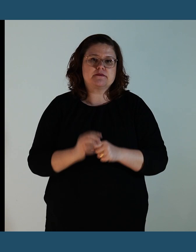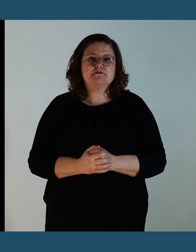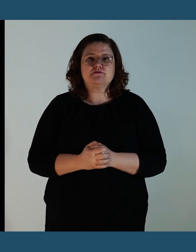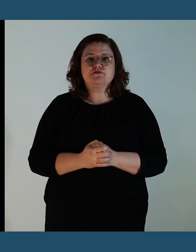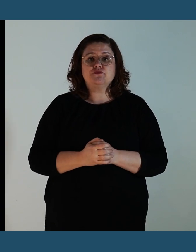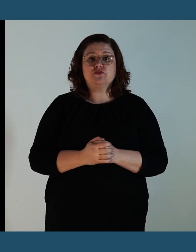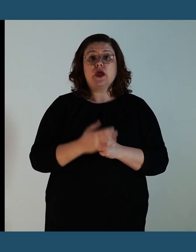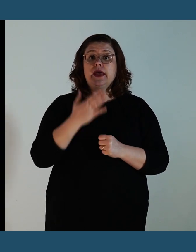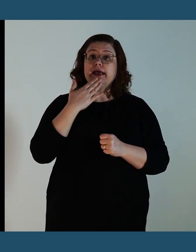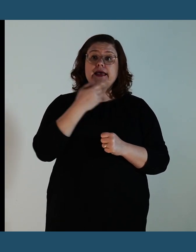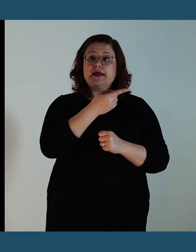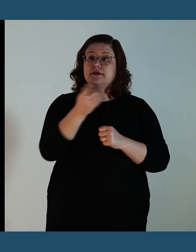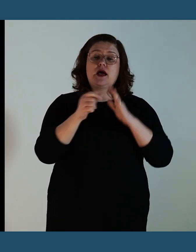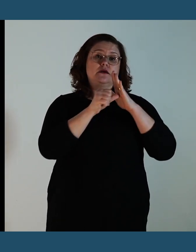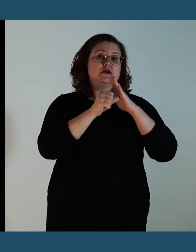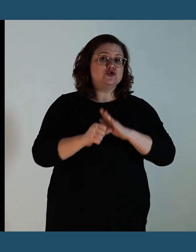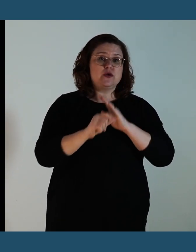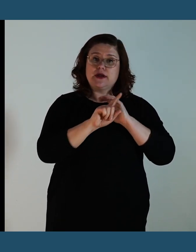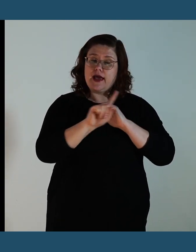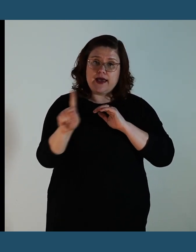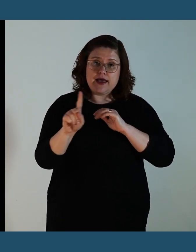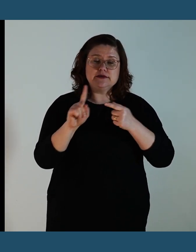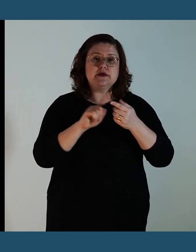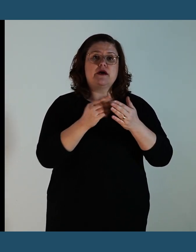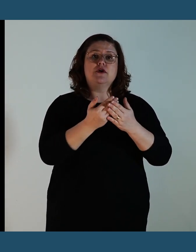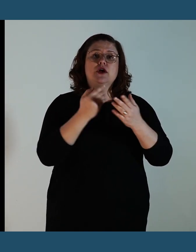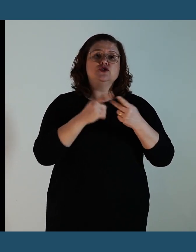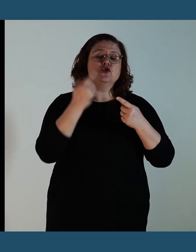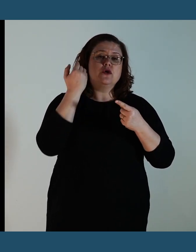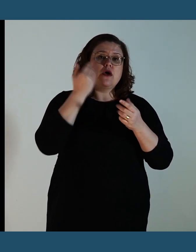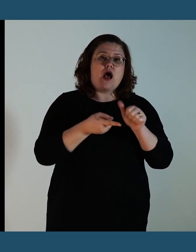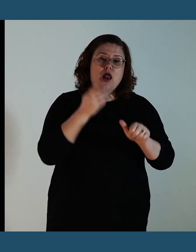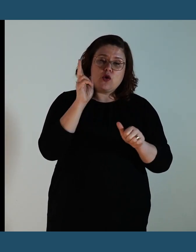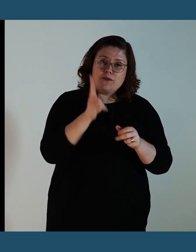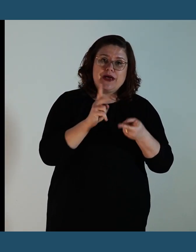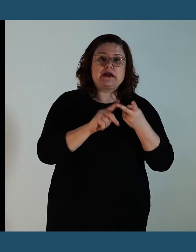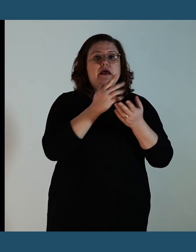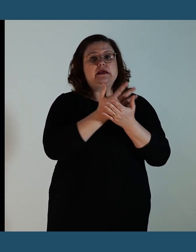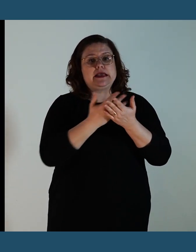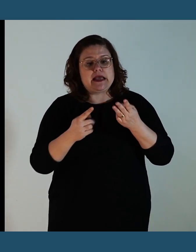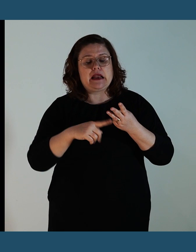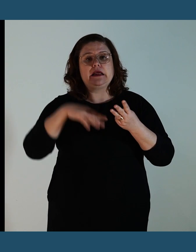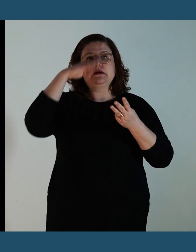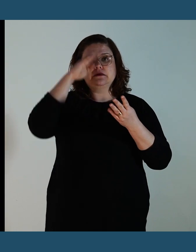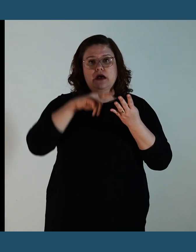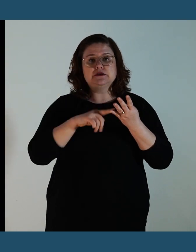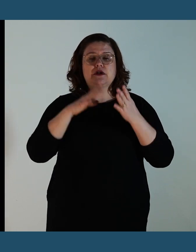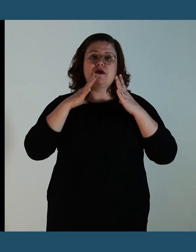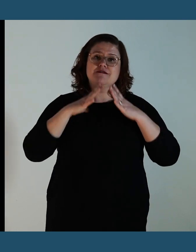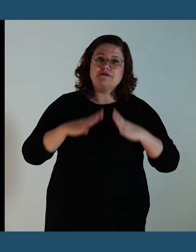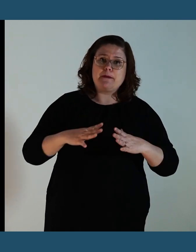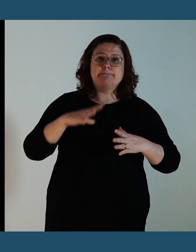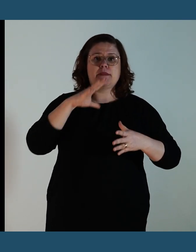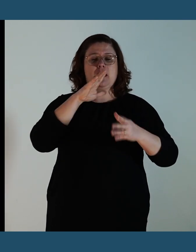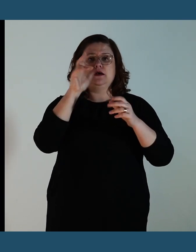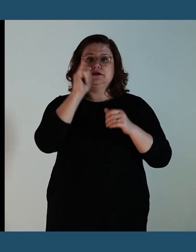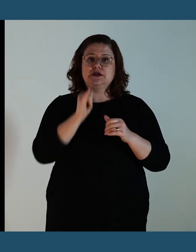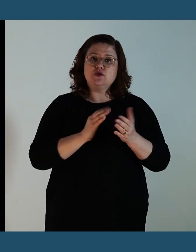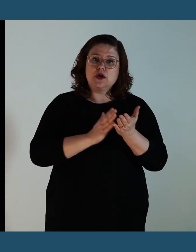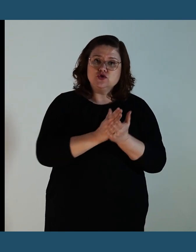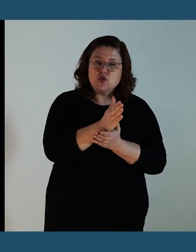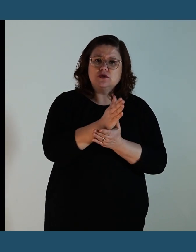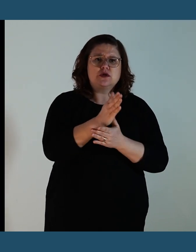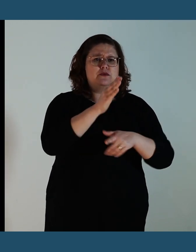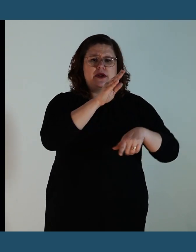Ketään ei saa syrjiä alkuperän, kielen, kansalaisuuden, vammaisuuden, seksuaalisen suuntautumisen tai